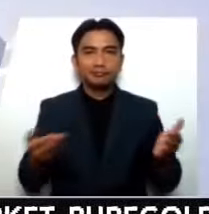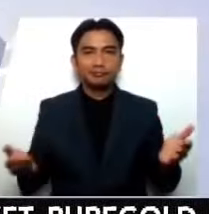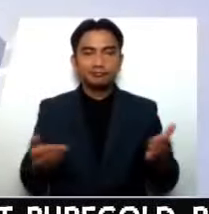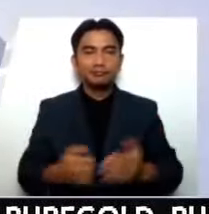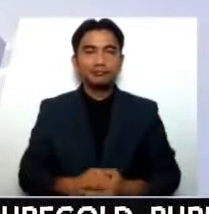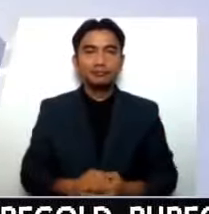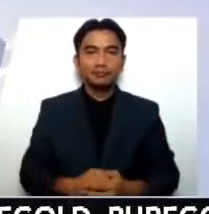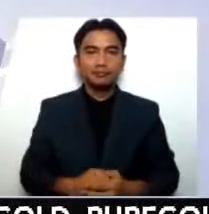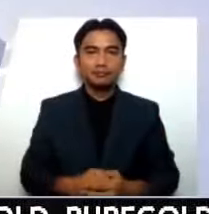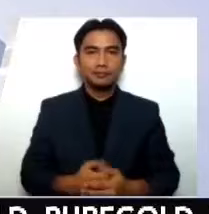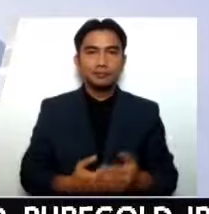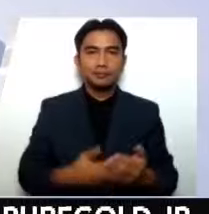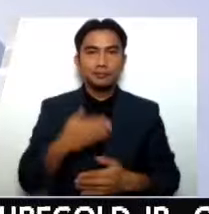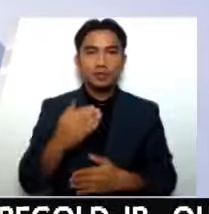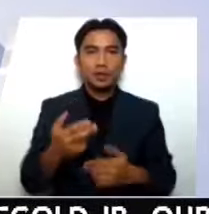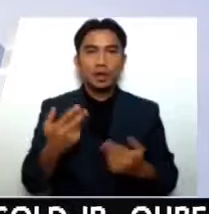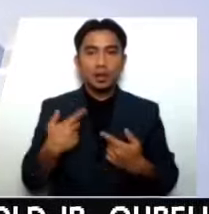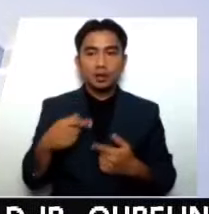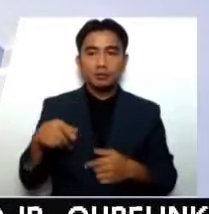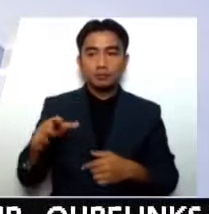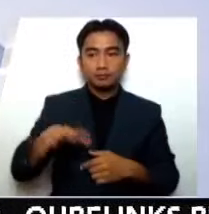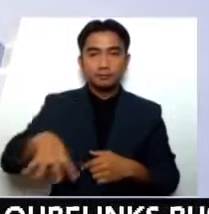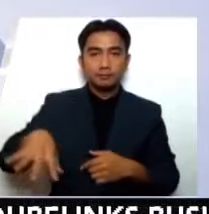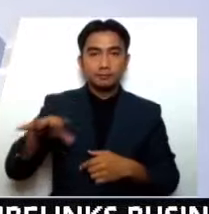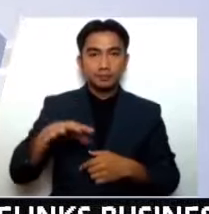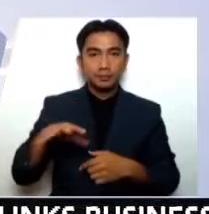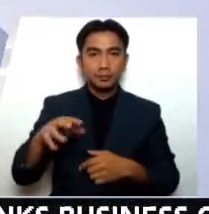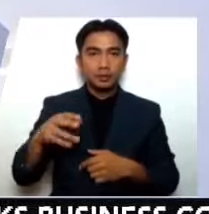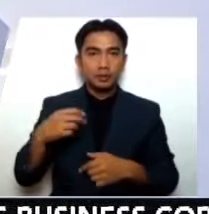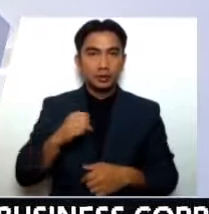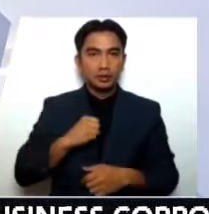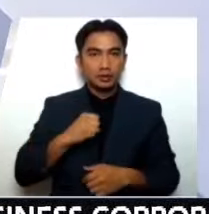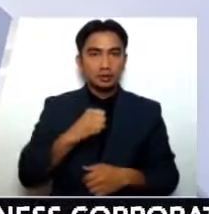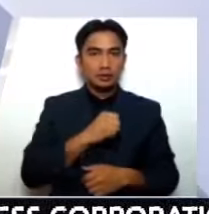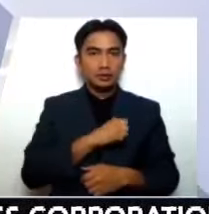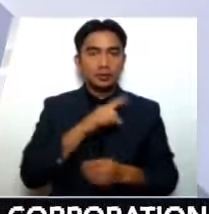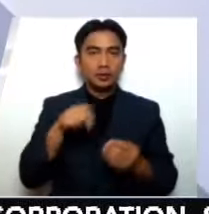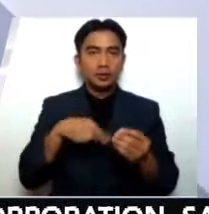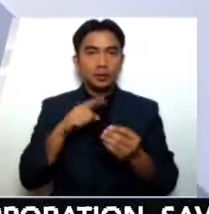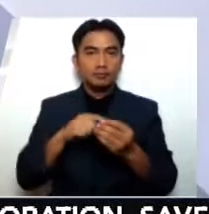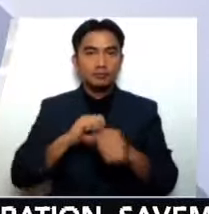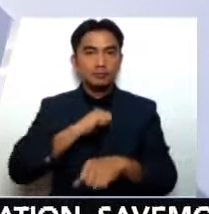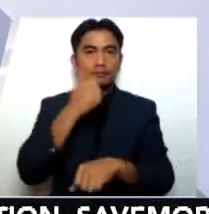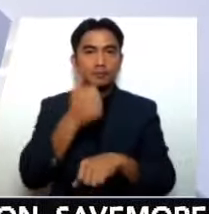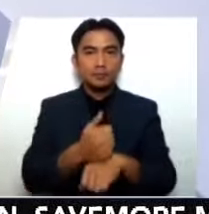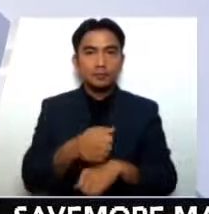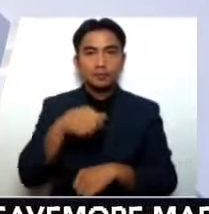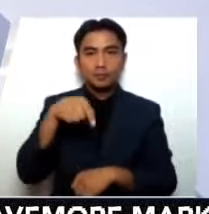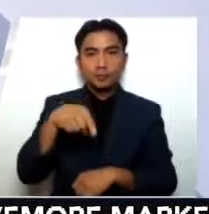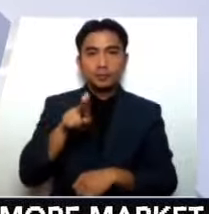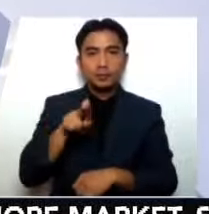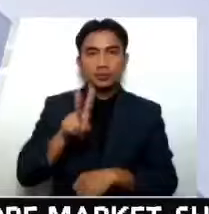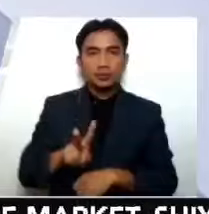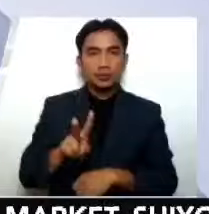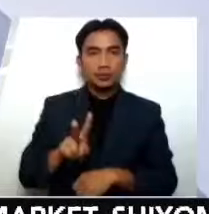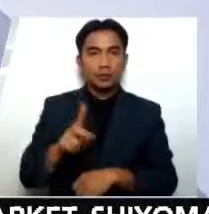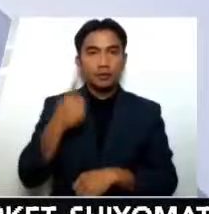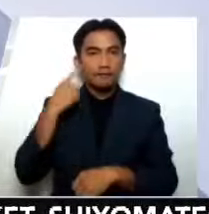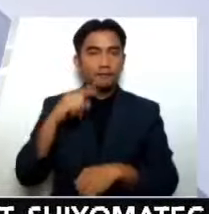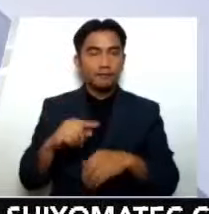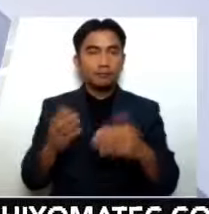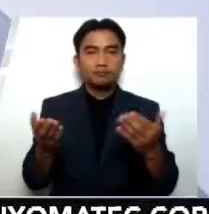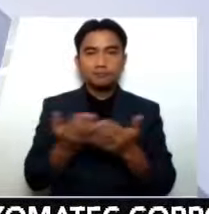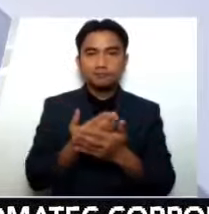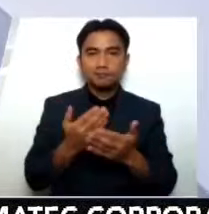Pinapapreno muna ng halos lahat ng senador ang implementasyon ng Public Transport Modernization Program. 22